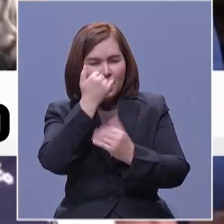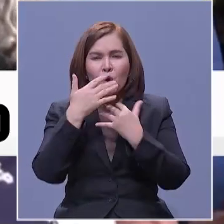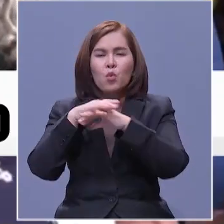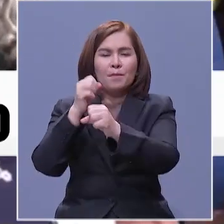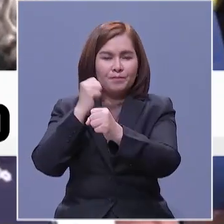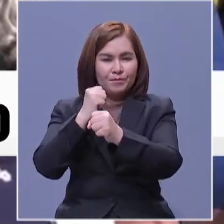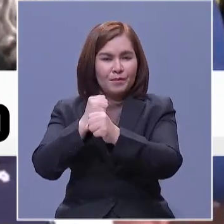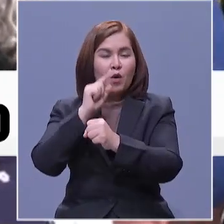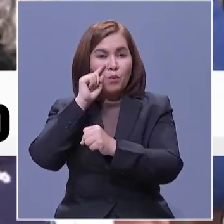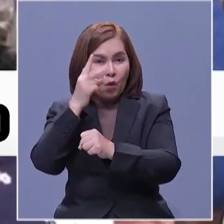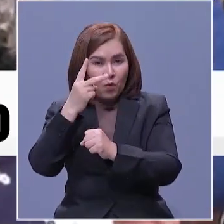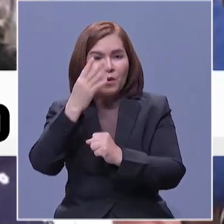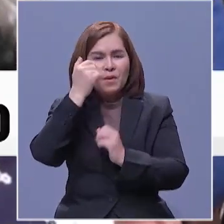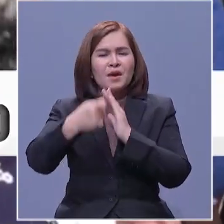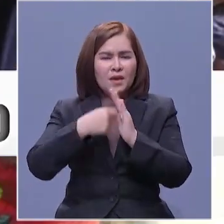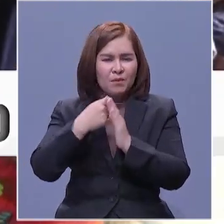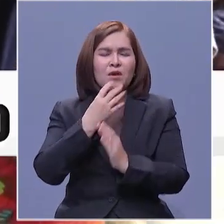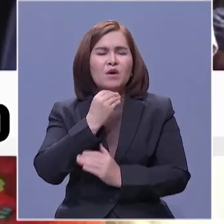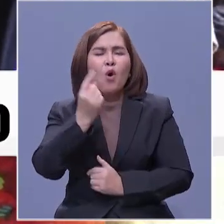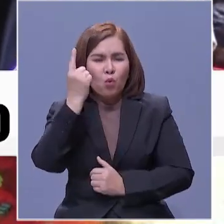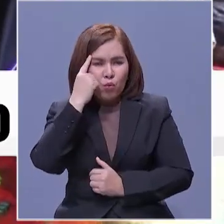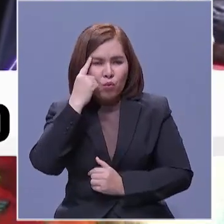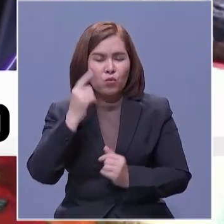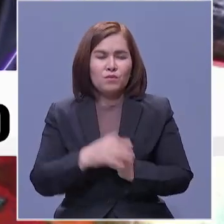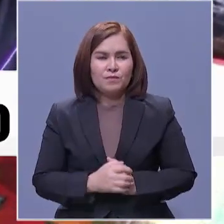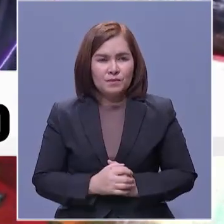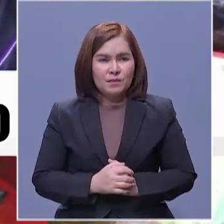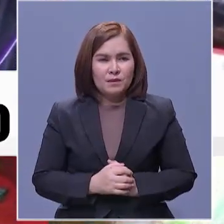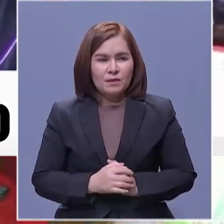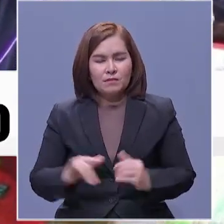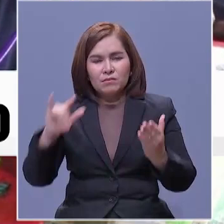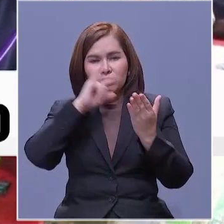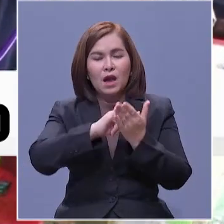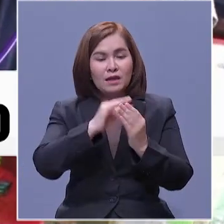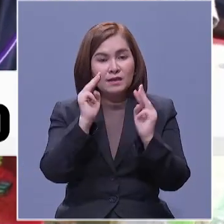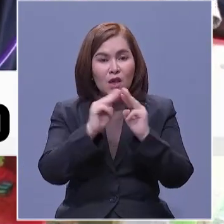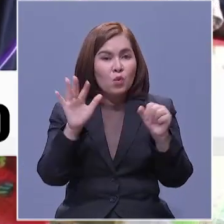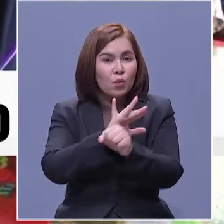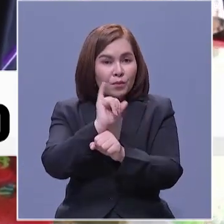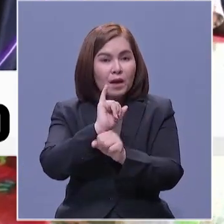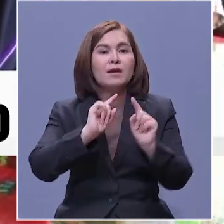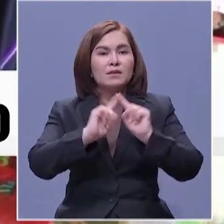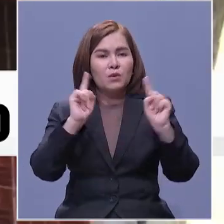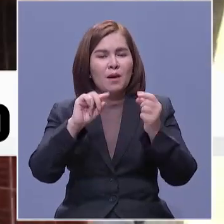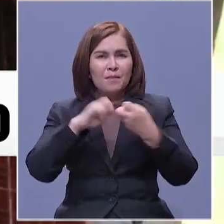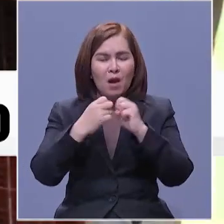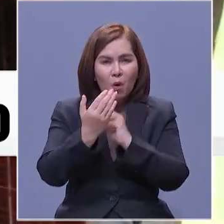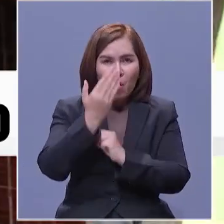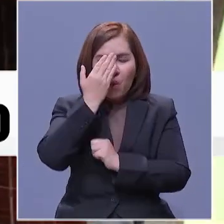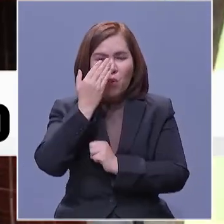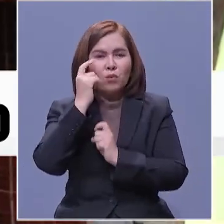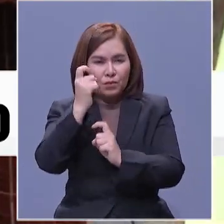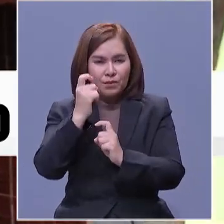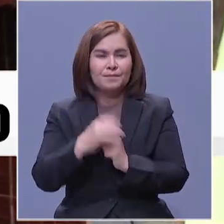ให้ไปทำงานอีกเพราะทางนู้นก็น่าจะรู้แหละคุณจอยใช่ไหมว่าถึงแม้จะกลับมาตอนที่ยังไม่ครบสัญญาแต่มันเป็นสถานการณ์ที่ไม่ปกติอ่ะ ใ